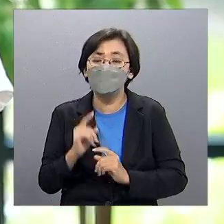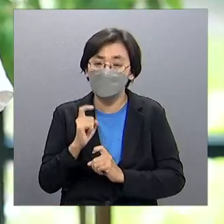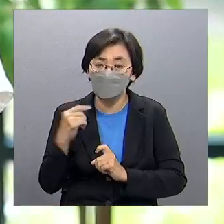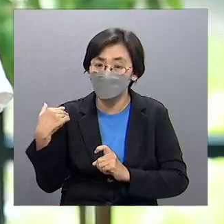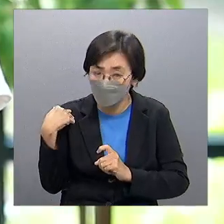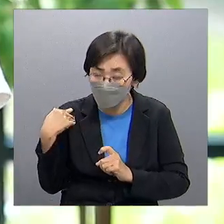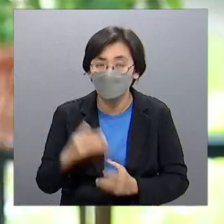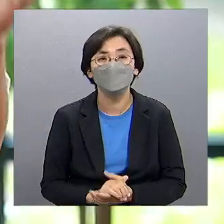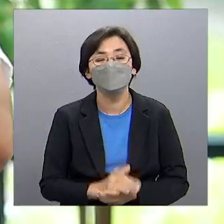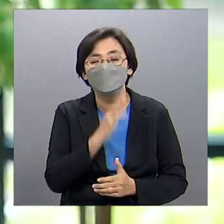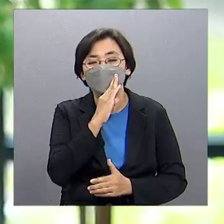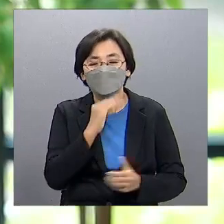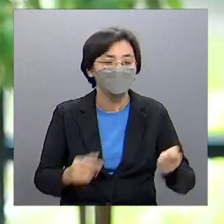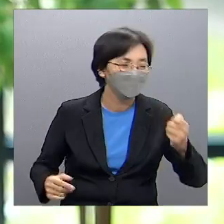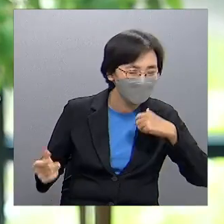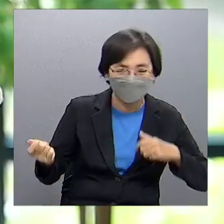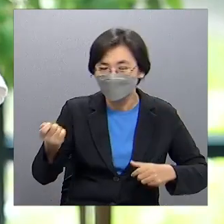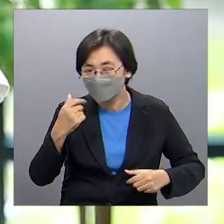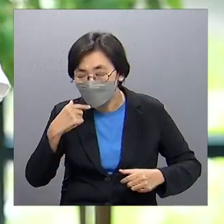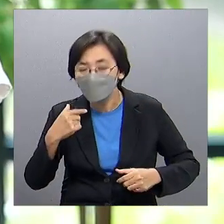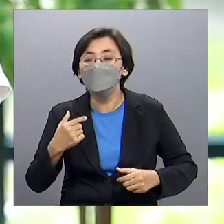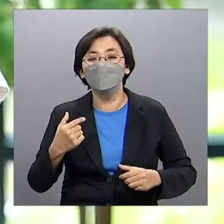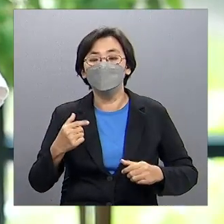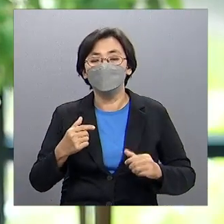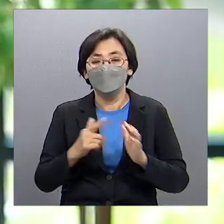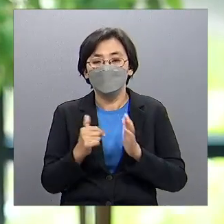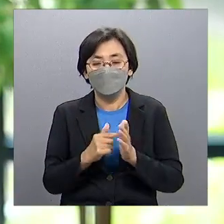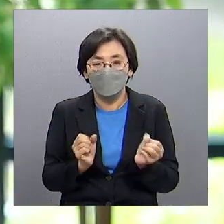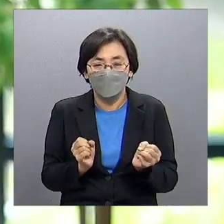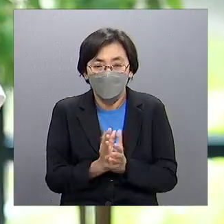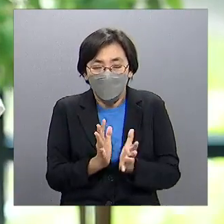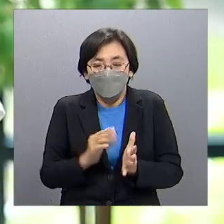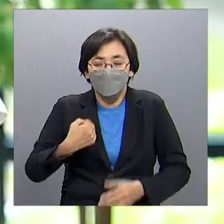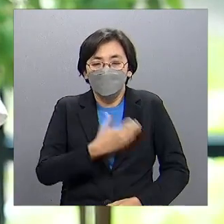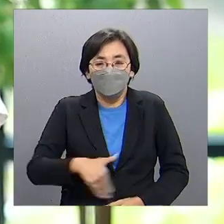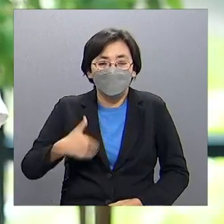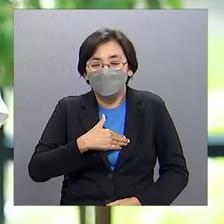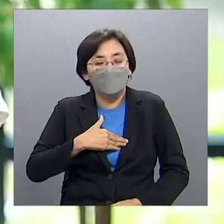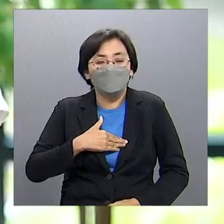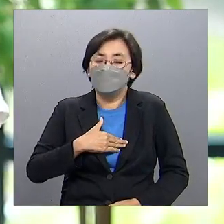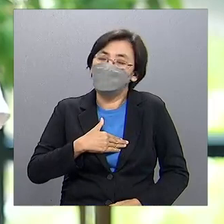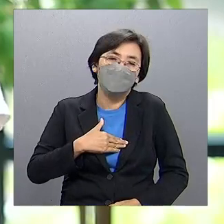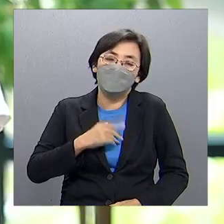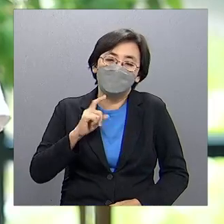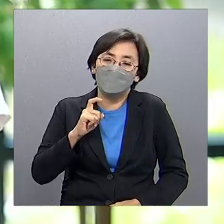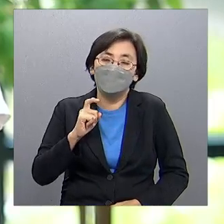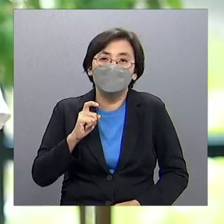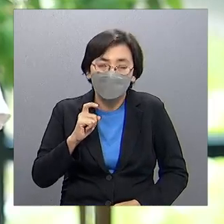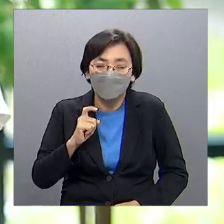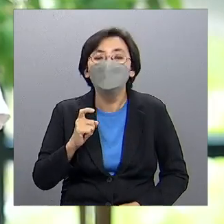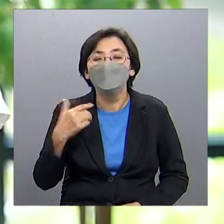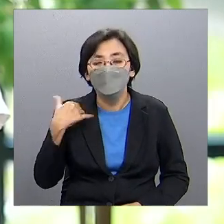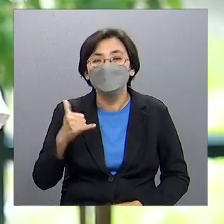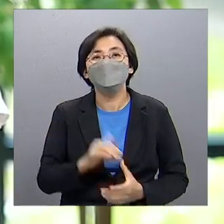ลรักษาจะดีเนี่ยกลับกลายเป็นว่าตัวยาตัวนึงเนี่ยทำให้ร่างกายของเราเนี่ยรู้สึกดรอปดาวลงอย่างเงี้ยก็มีเหมือนกัน อ ย่างเช่นบางคน